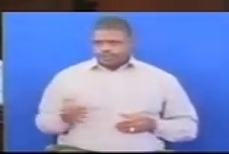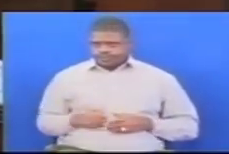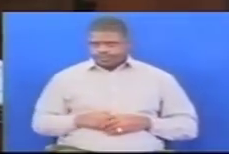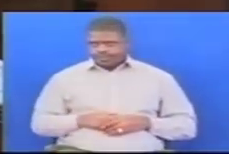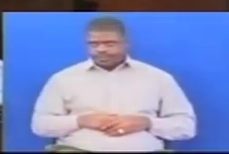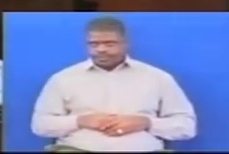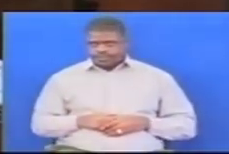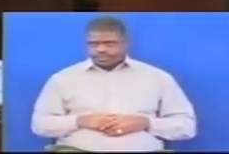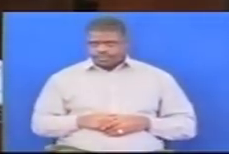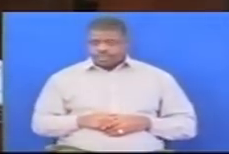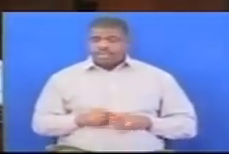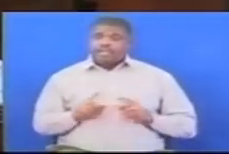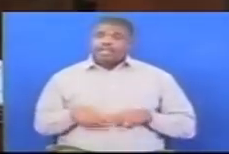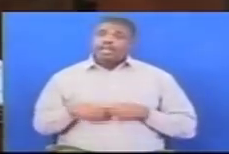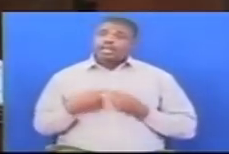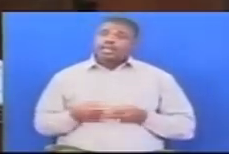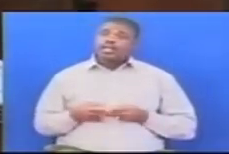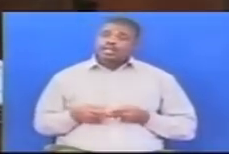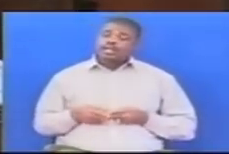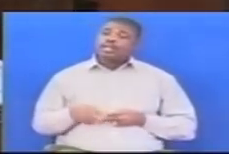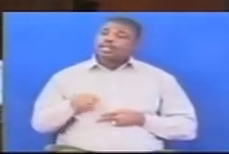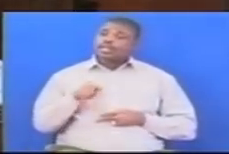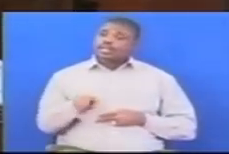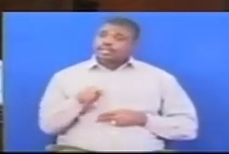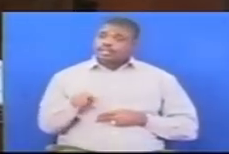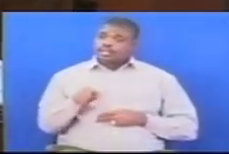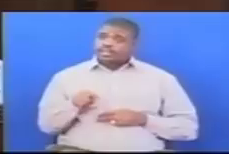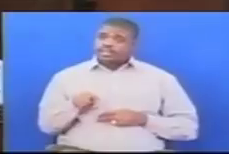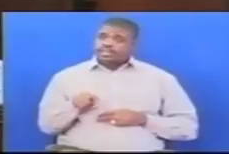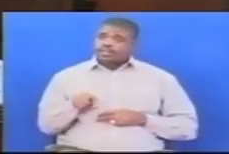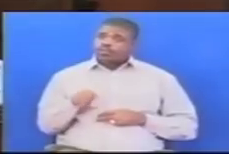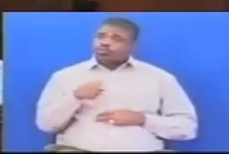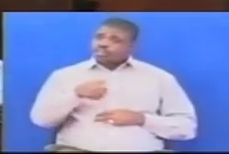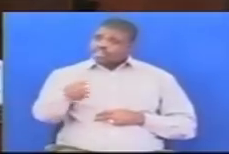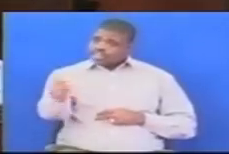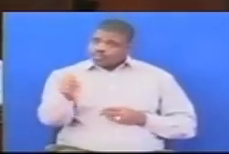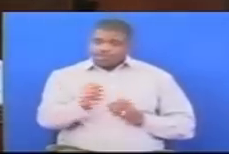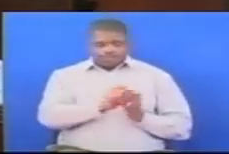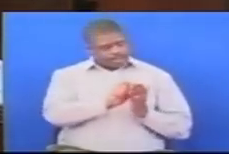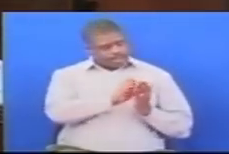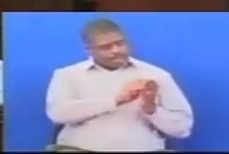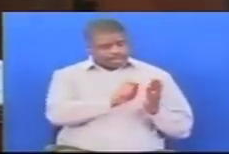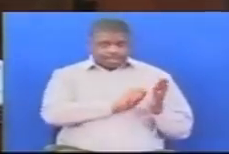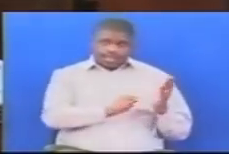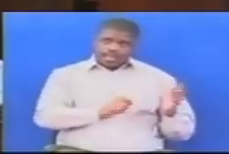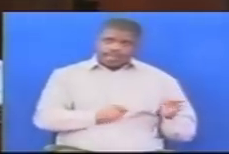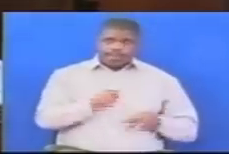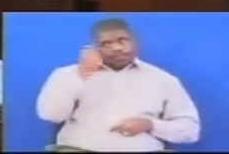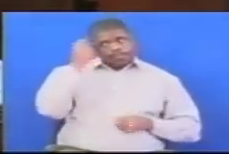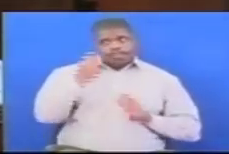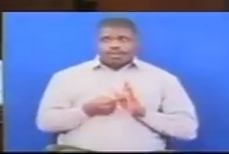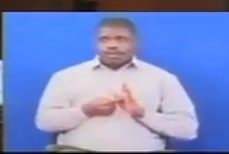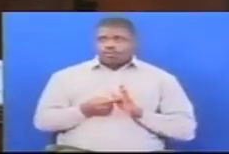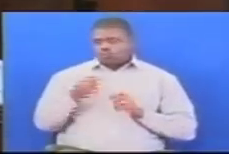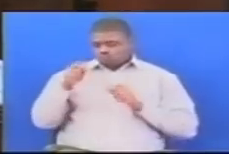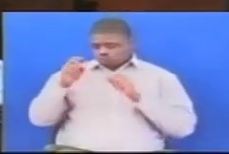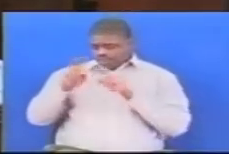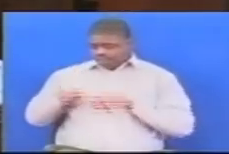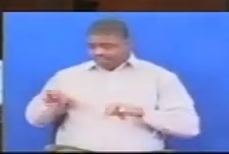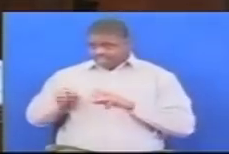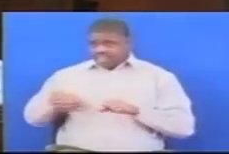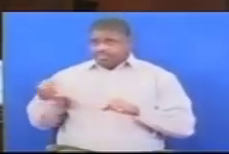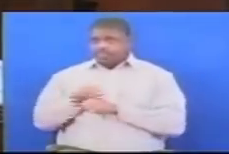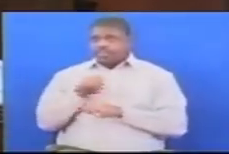mnacho kulibaisha, lakini swala hili nyinyi wenyewe mmeandika, kwa maana ya kwamba utafiti